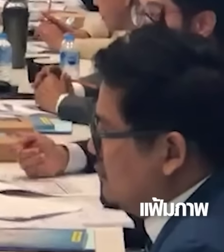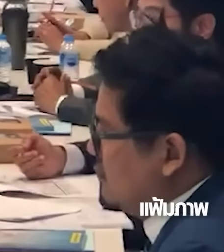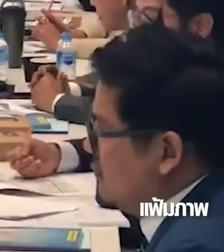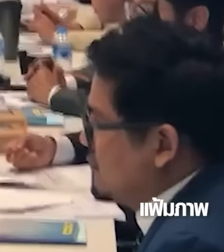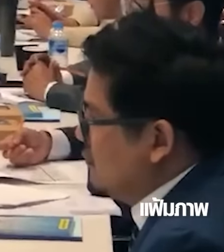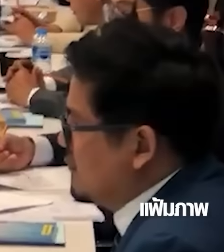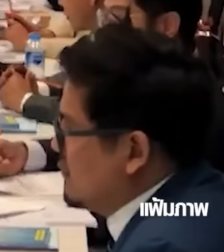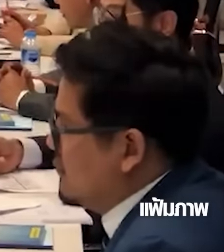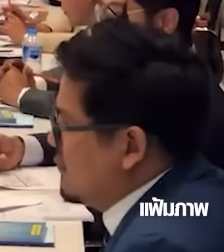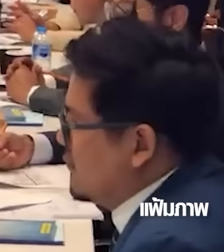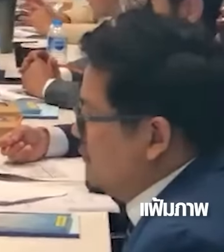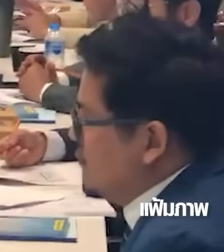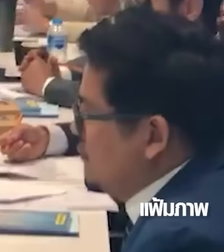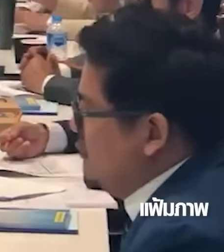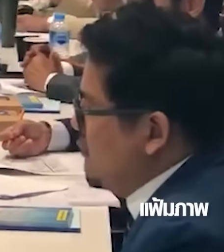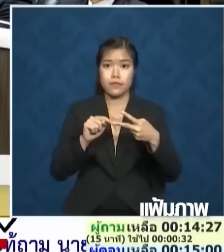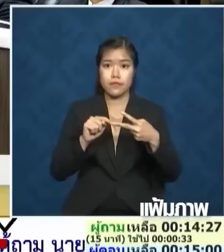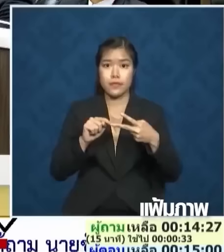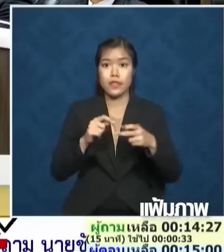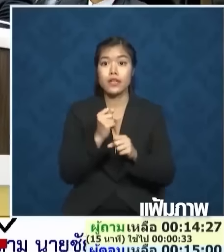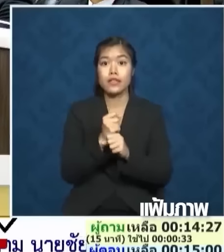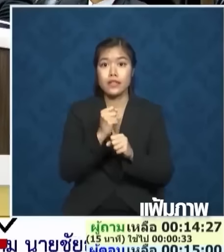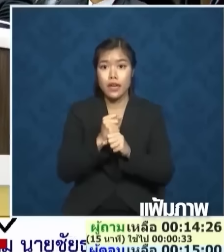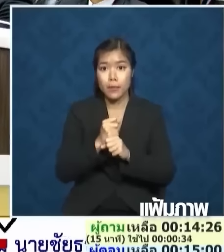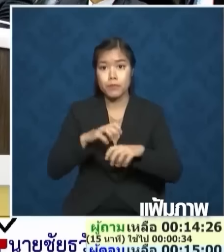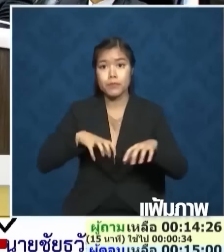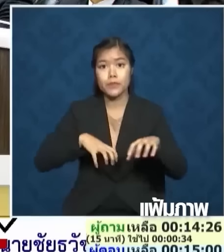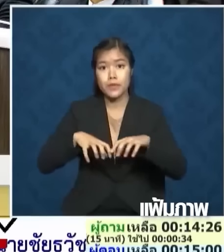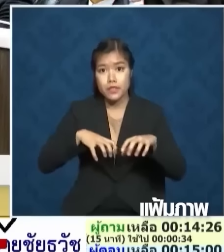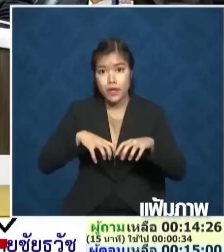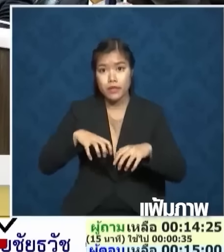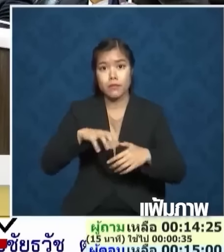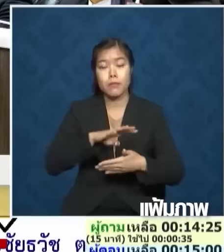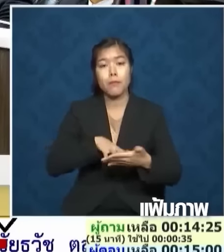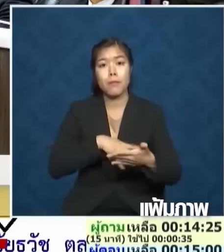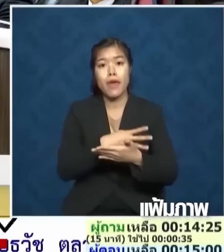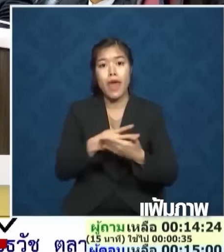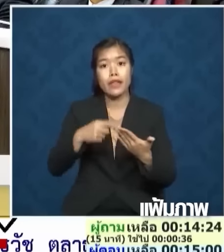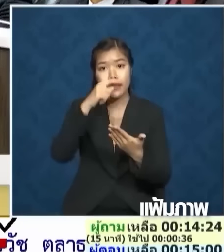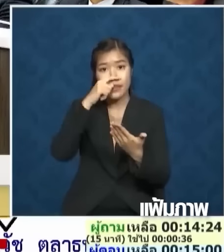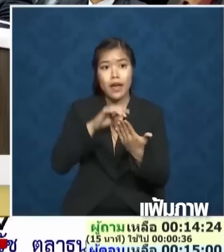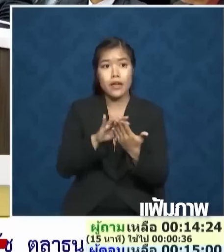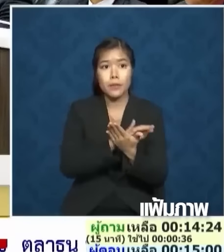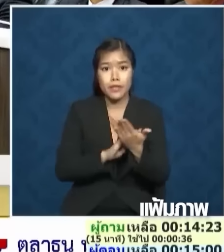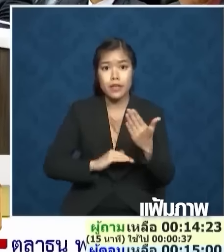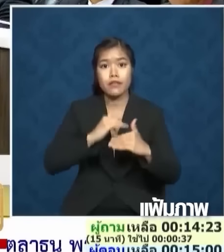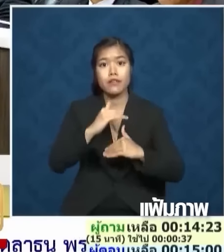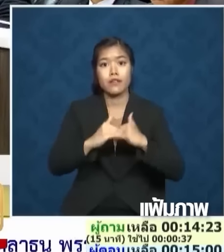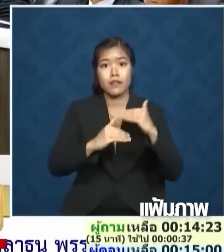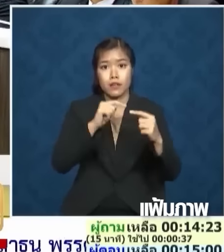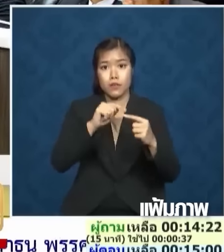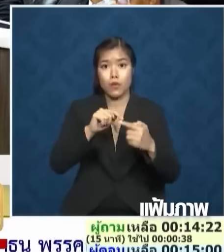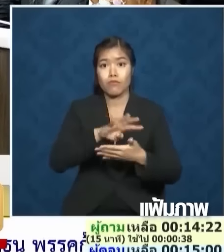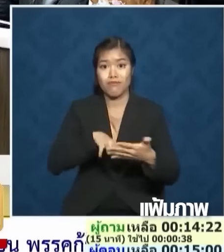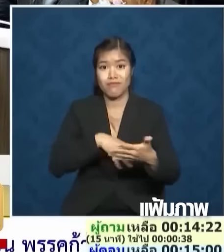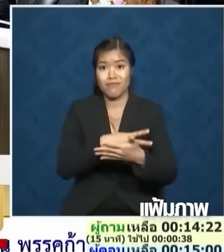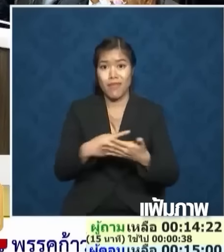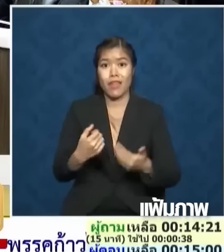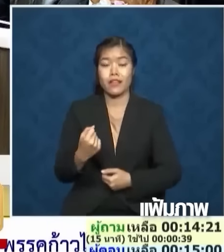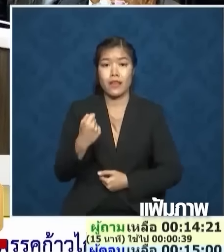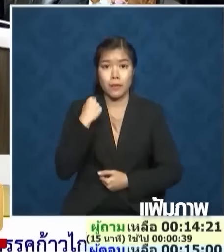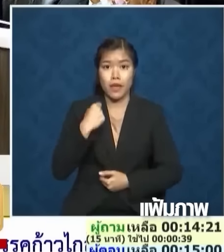เงี้ยจะแก้รายมาตราค่ะวาระที่ 1ก็ติดสวละอืต้องมีเสียงสว 1ใน 3อย่าง